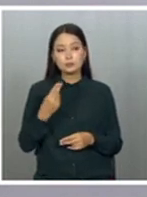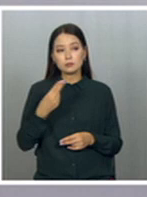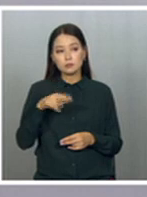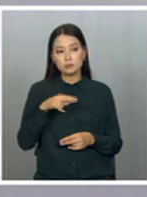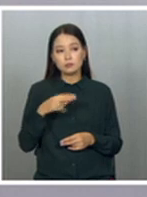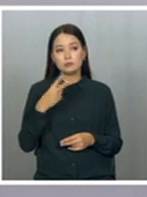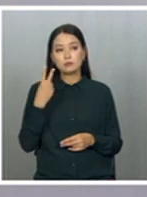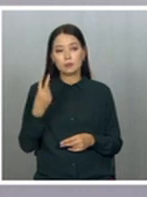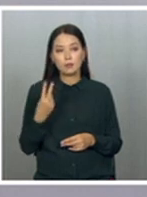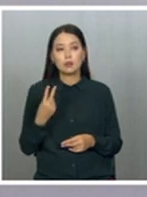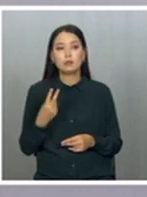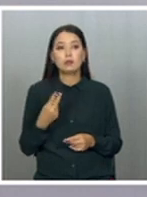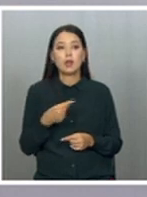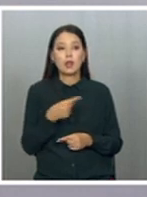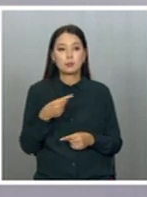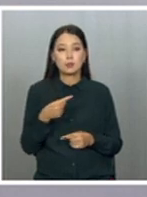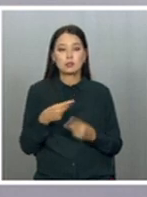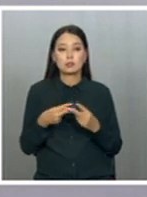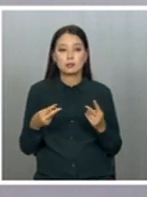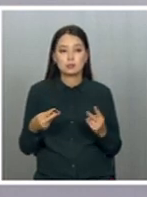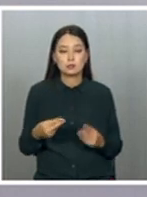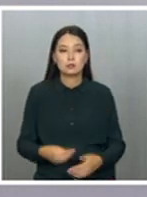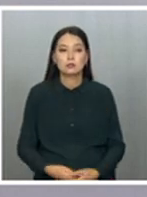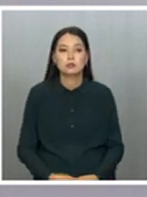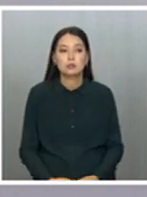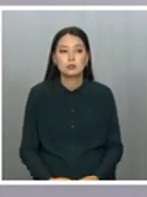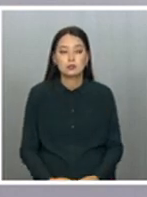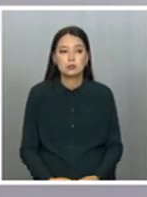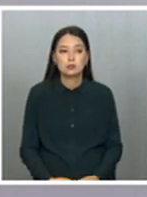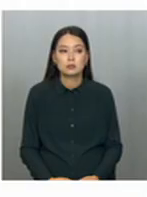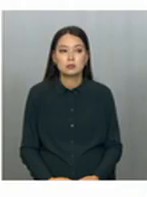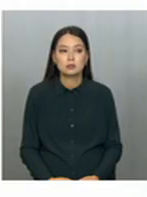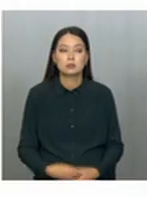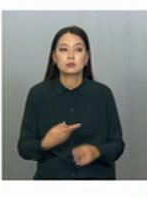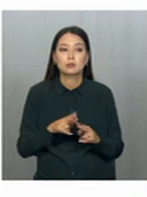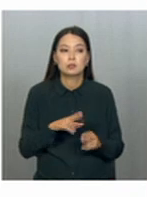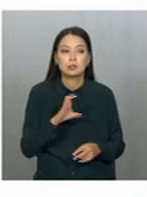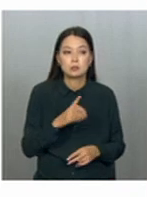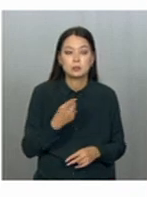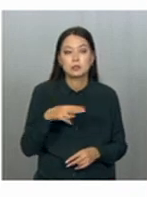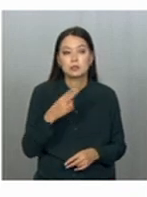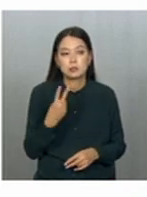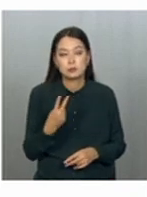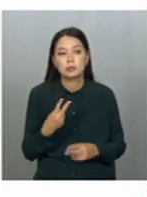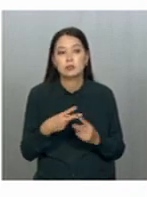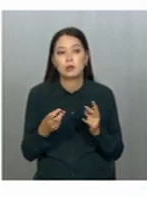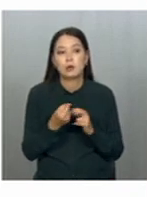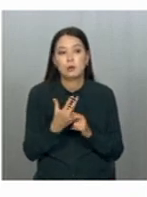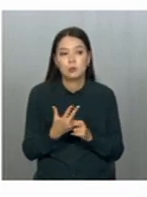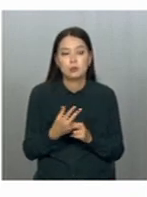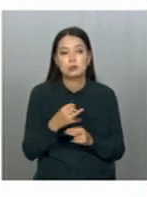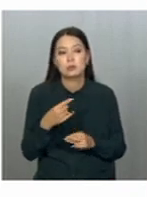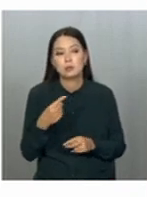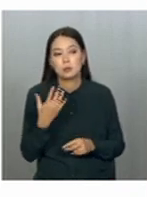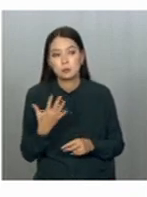Д-ның квадраттарының айырмасына тең. Сонда С1, Д-ның квадраты 13 пен